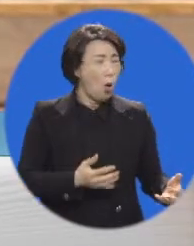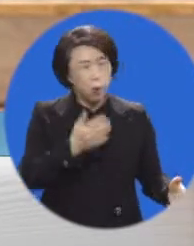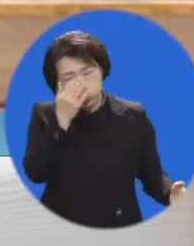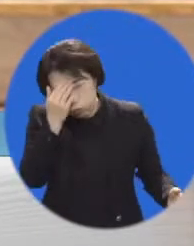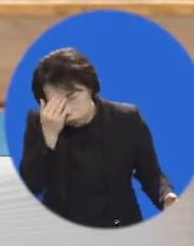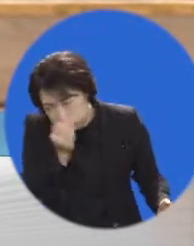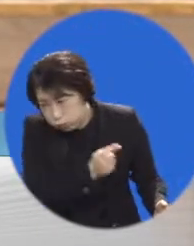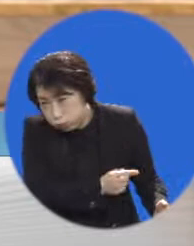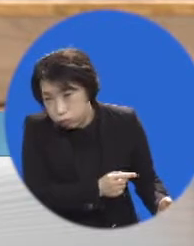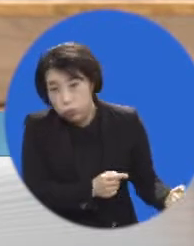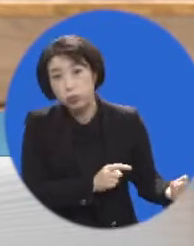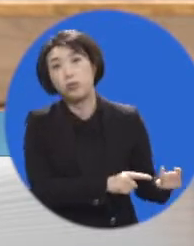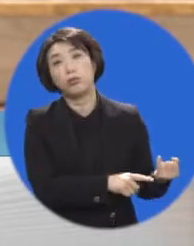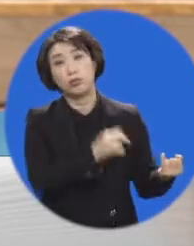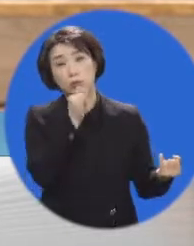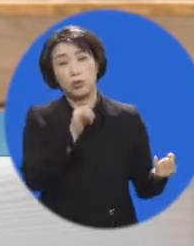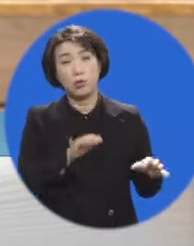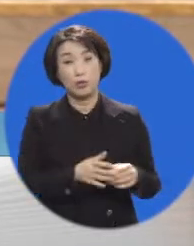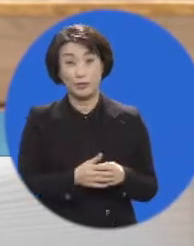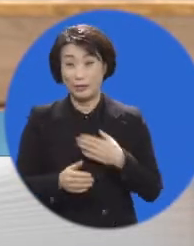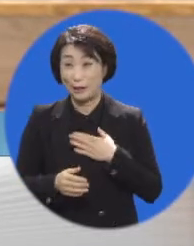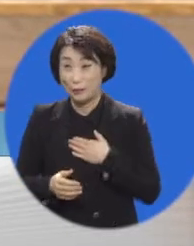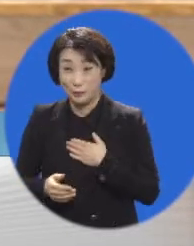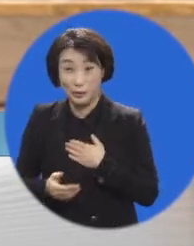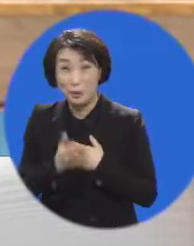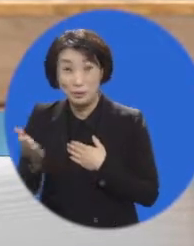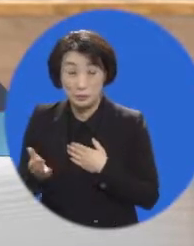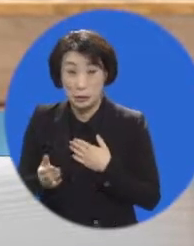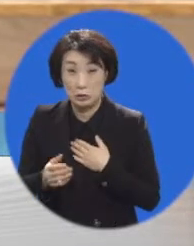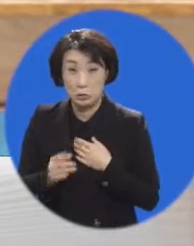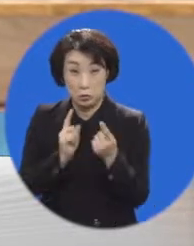없는 며느리가 들어왔습니다. 나 그런 거 많이 봤거든요.